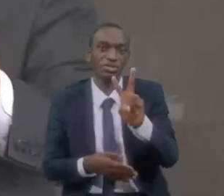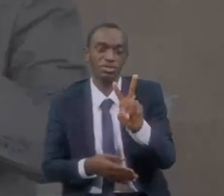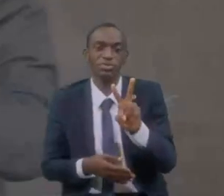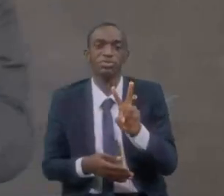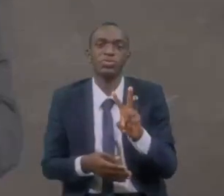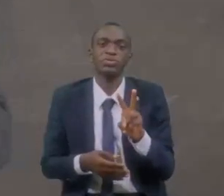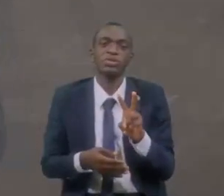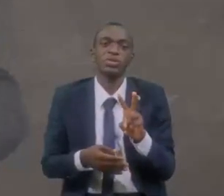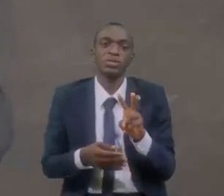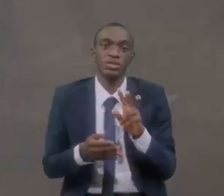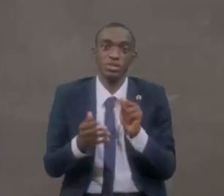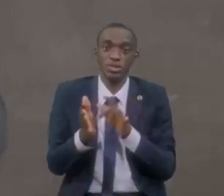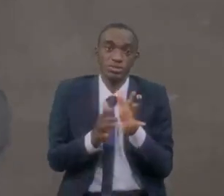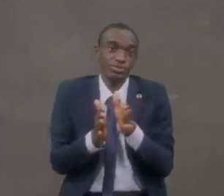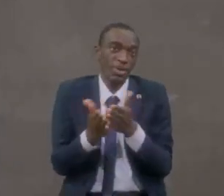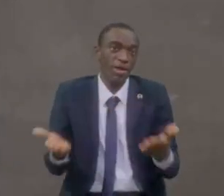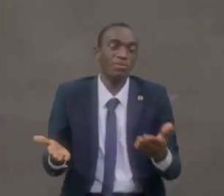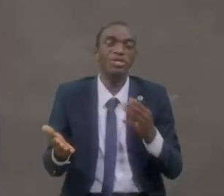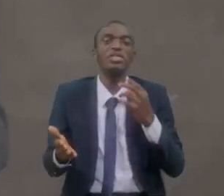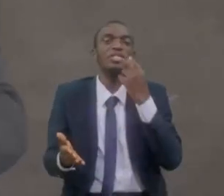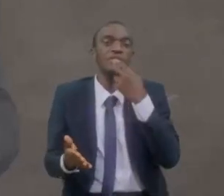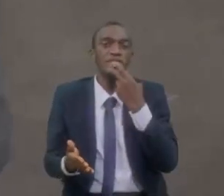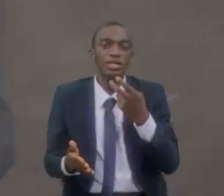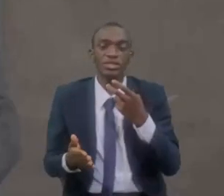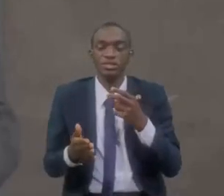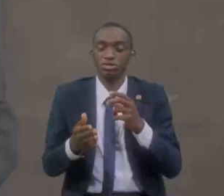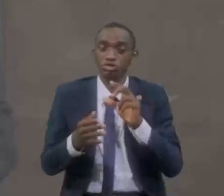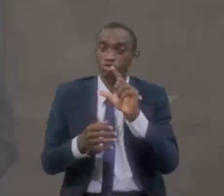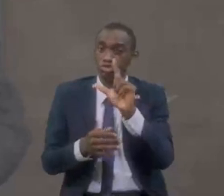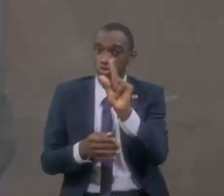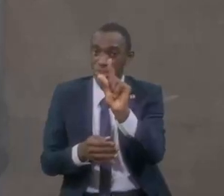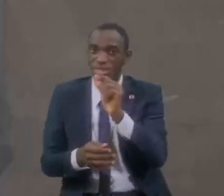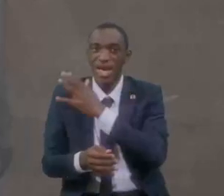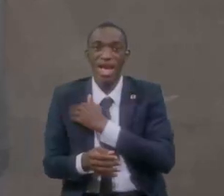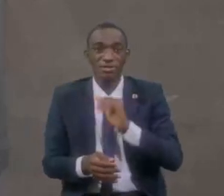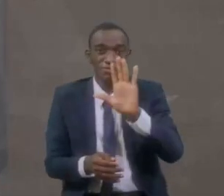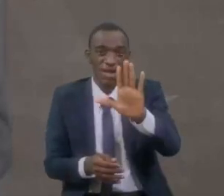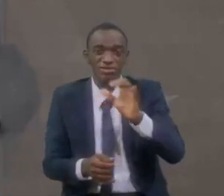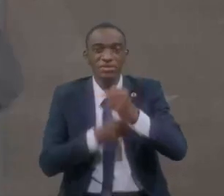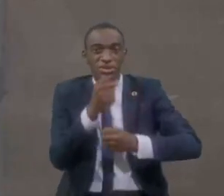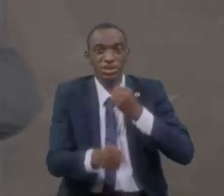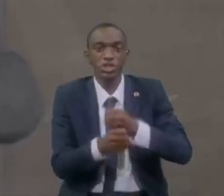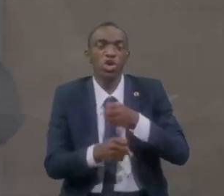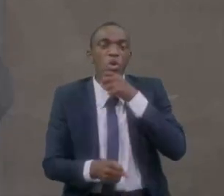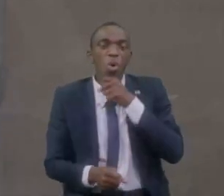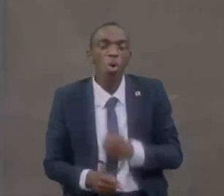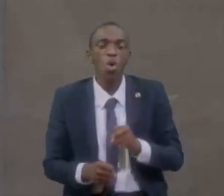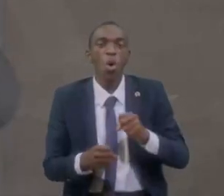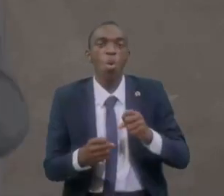on dit, il avait 25 ans lorsqu'il devint roi.